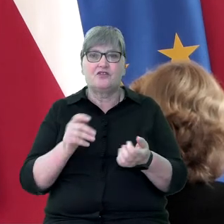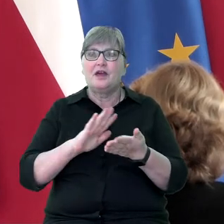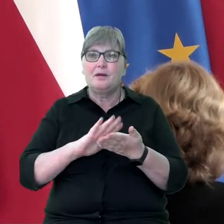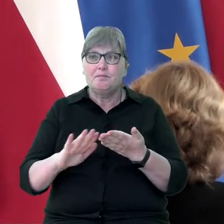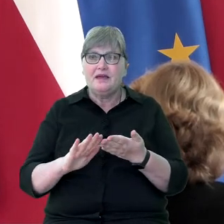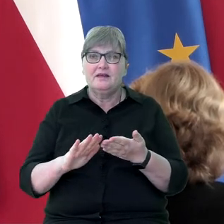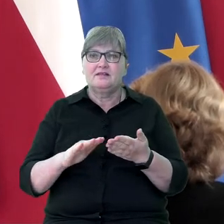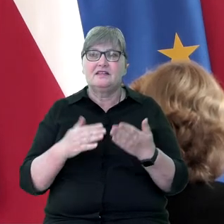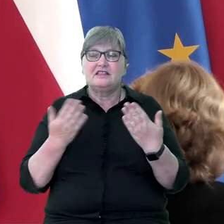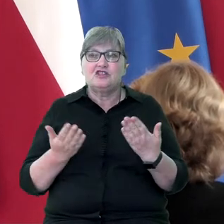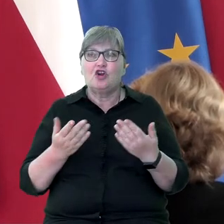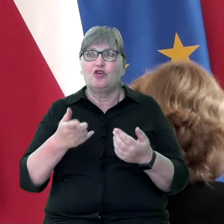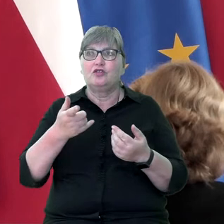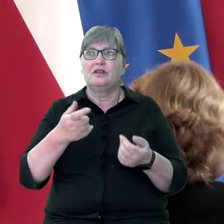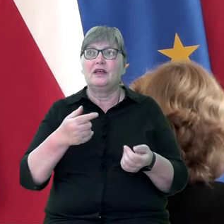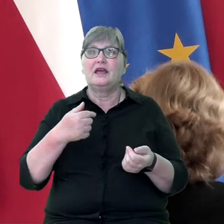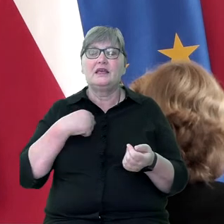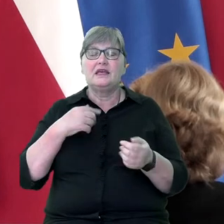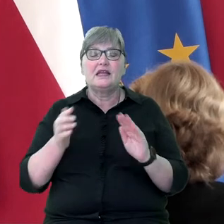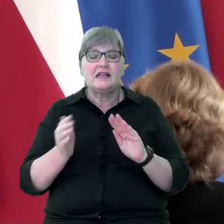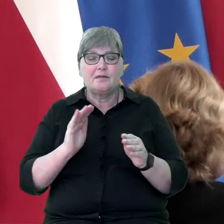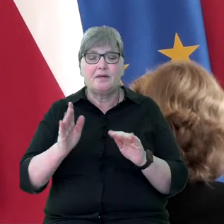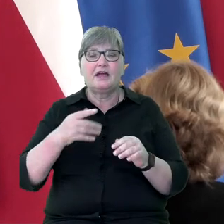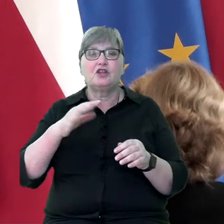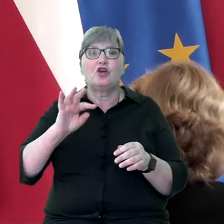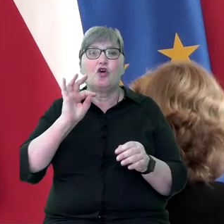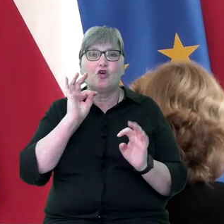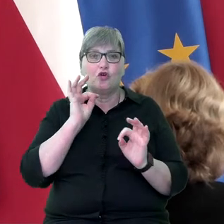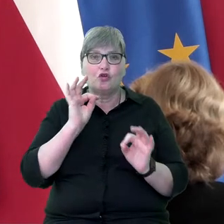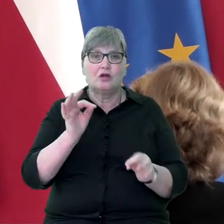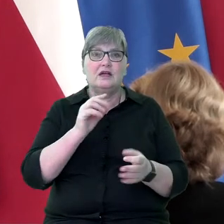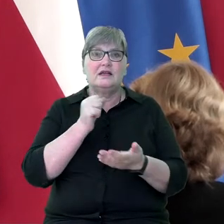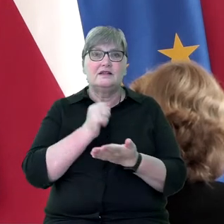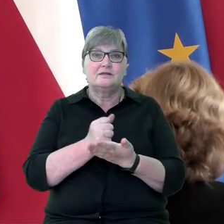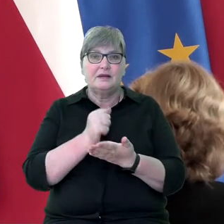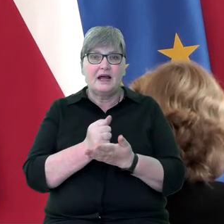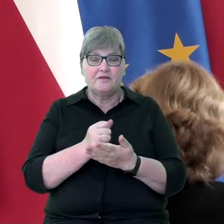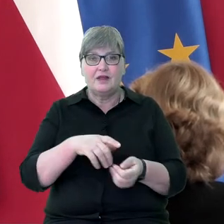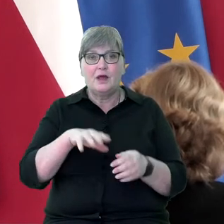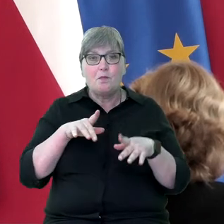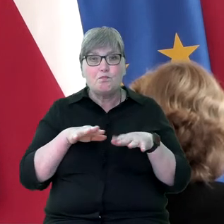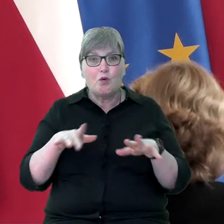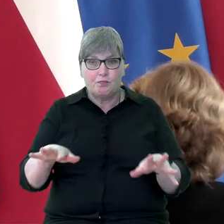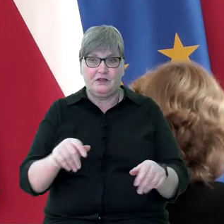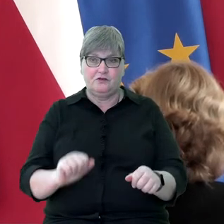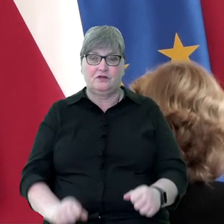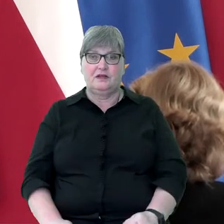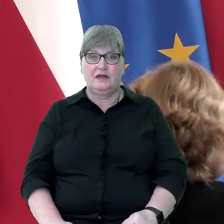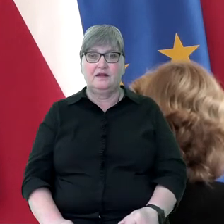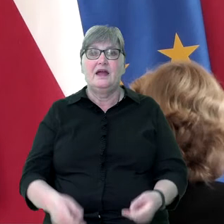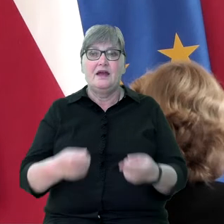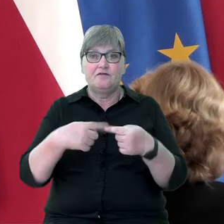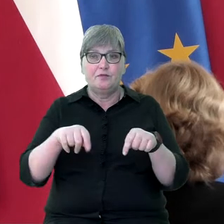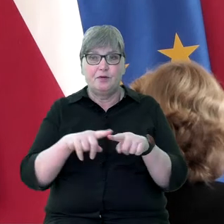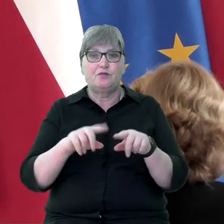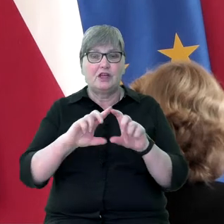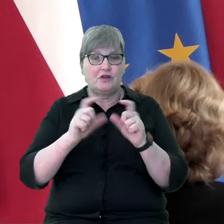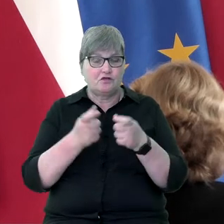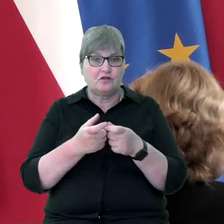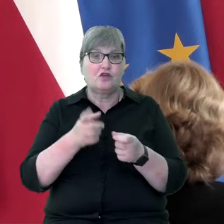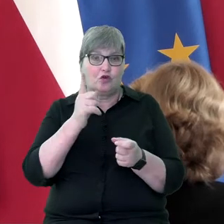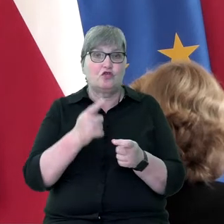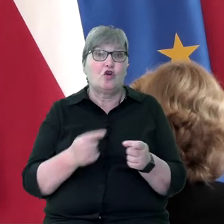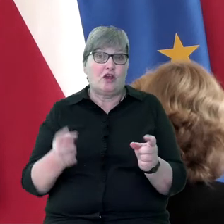według najlepszej woli i wiedzy o dobro sprawy publicznej i spełnianie wszystkiego, co temu dobru służy, a unikanie wszystkiego, co by mu